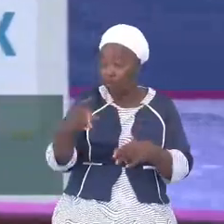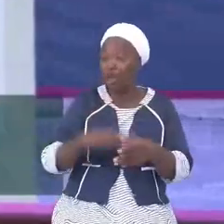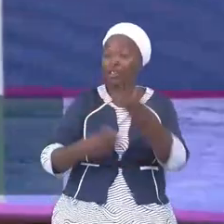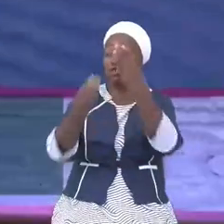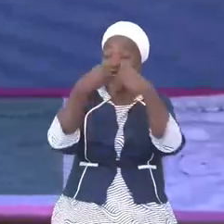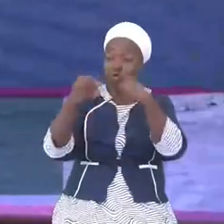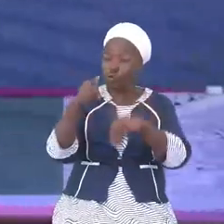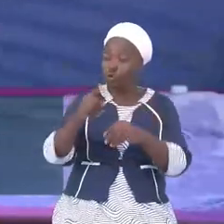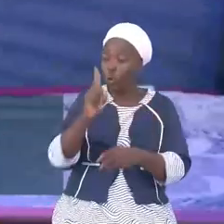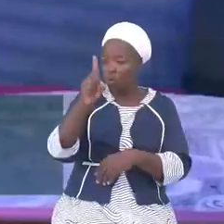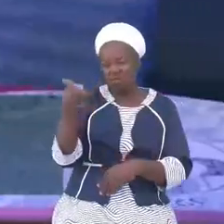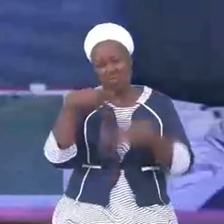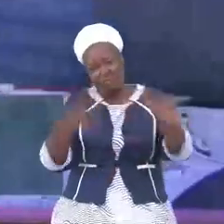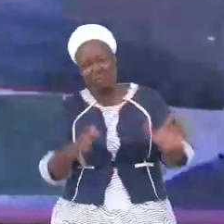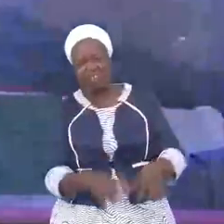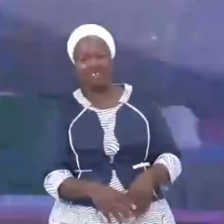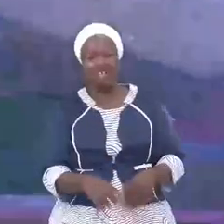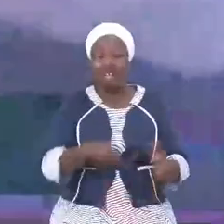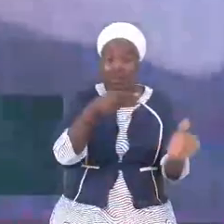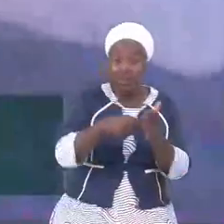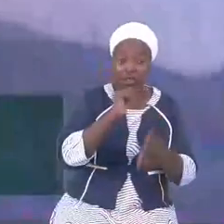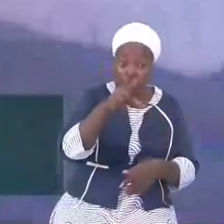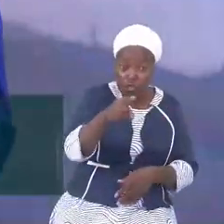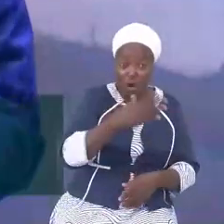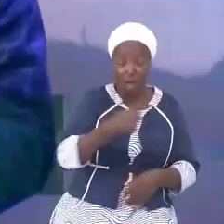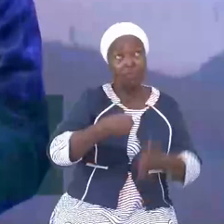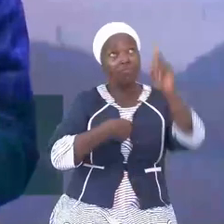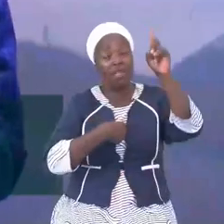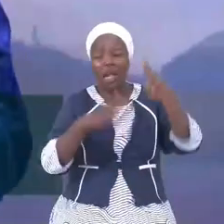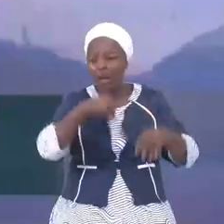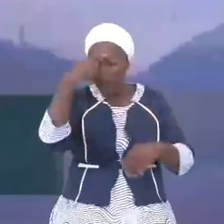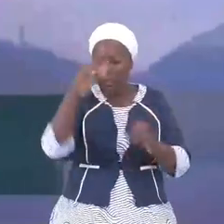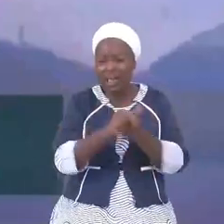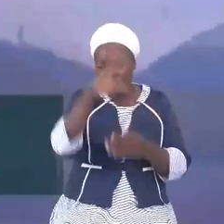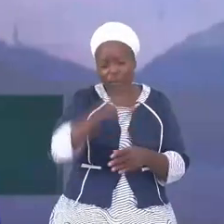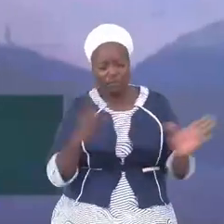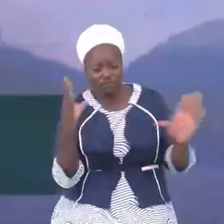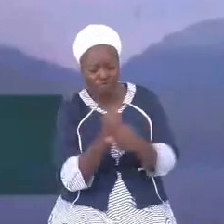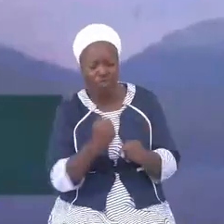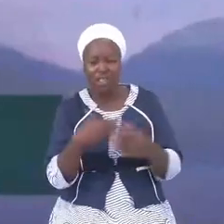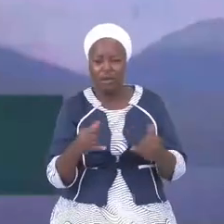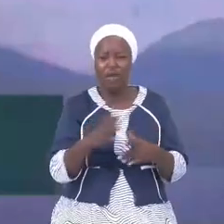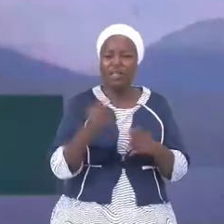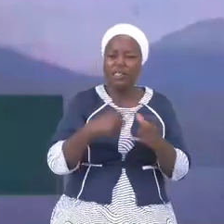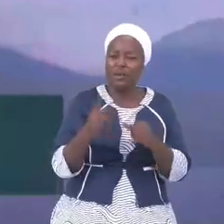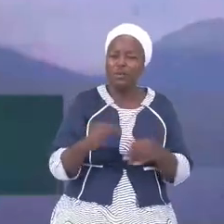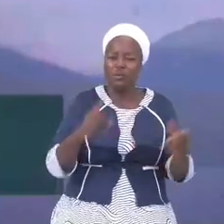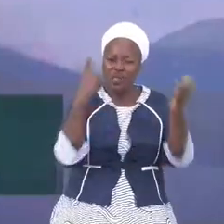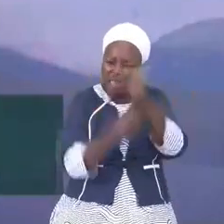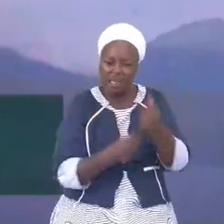moi. Parce que l'homme a été arrêté et l'homme a été appréhendé. Il